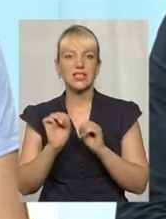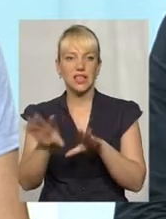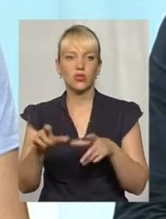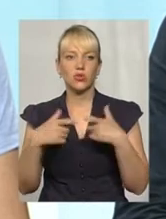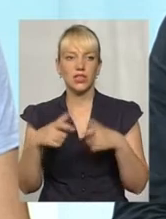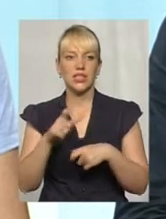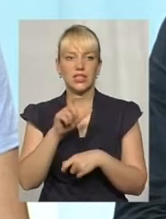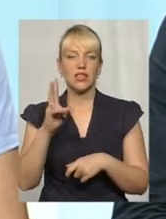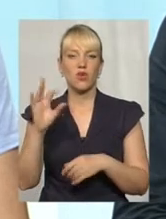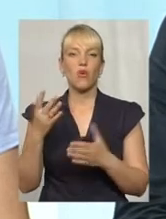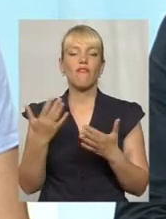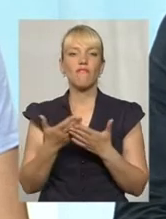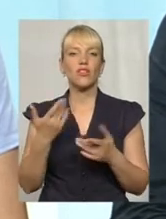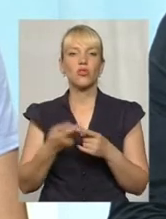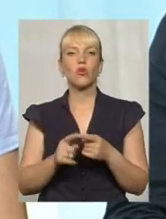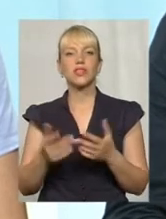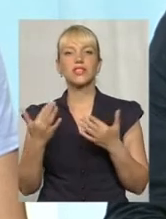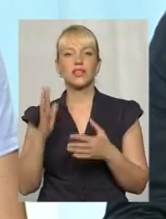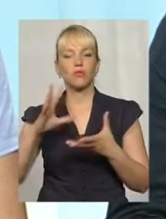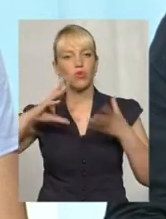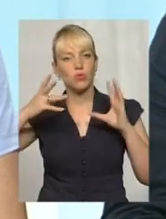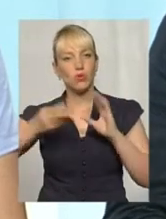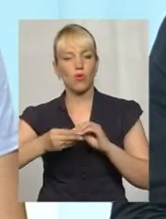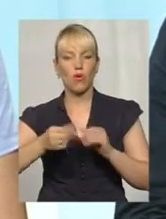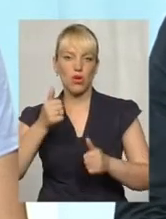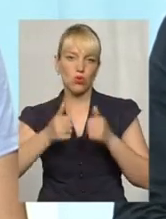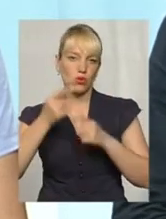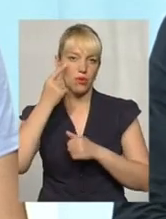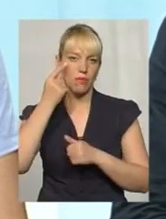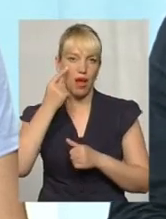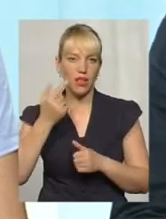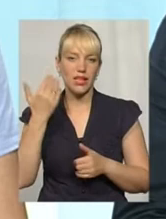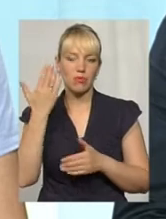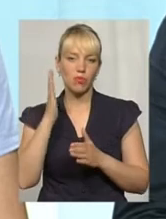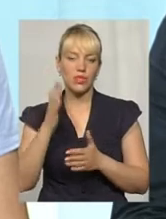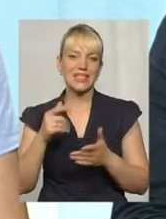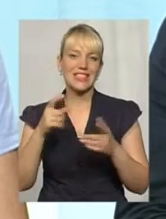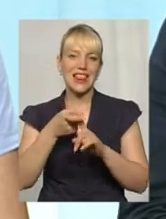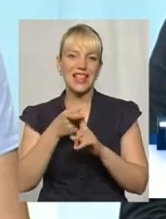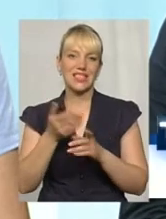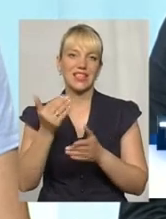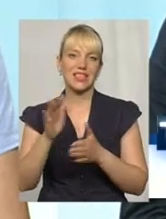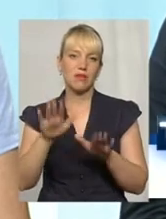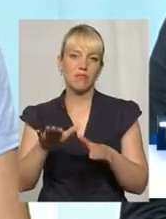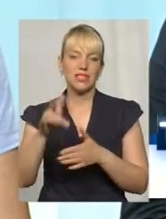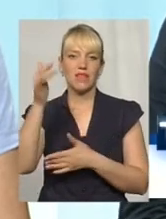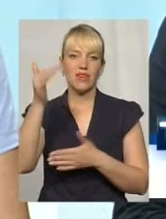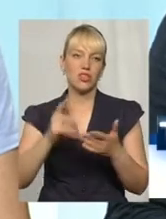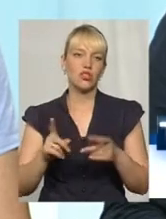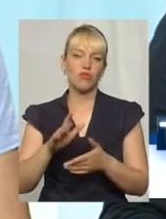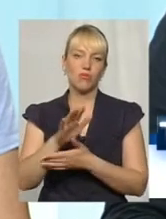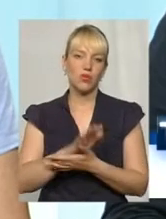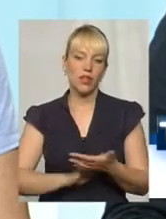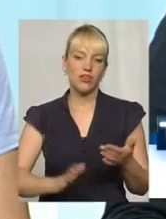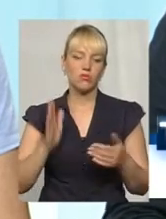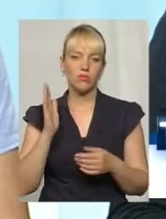ЗНО. Оскільки від того, який вони наберуть підсумковий конкурсний бал, буде залежати їхнє місце в рейтингу, що в подальшому буде визначати, чи проходять вони на